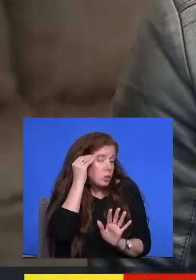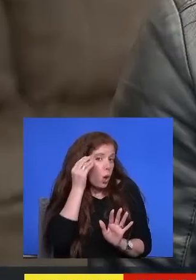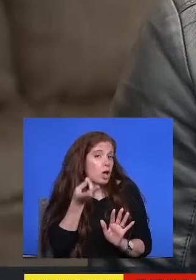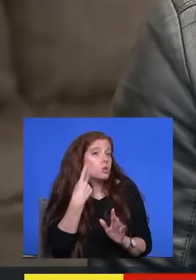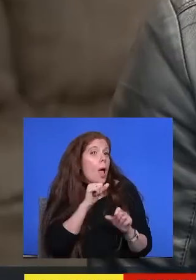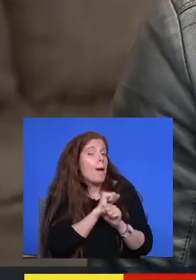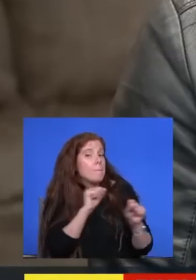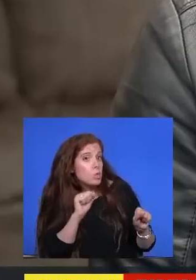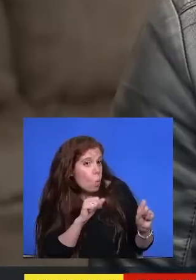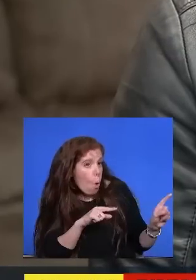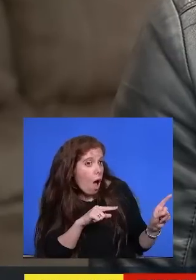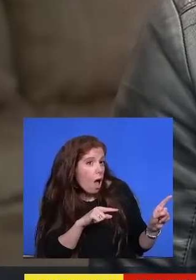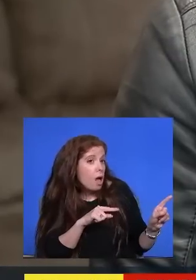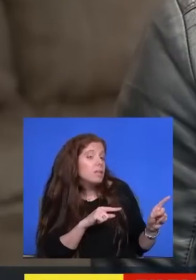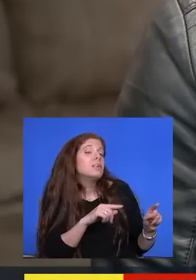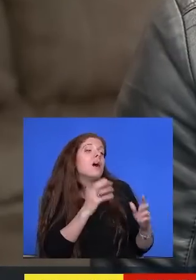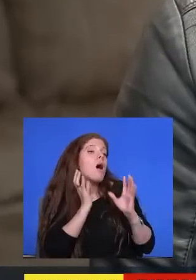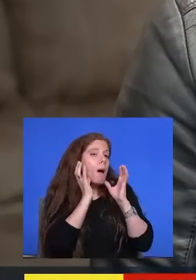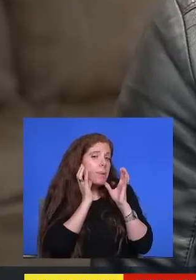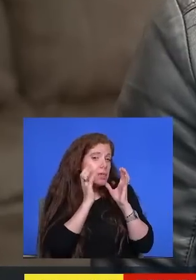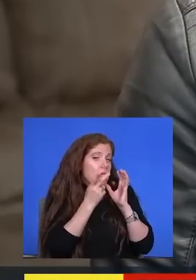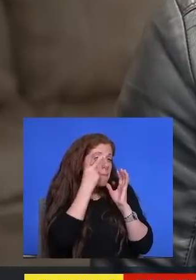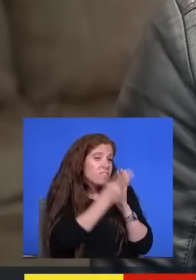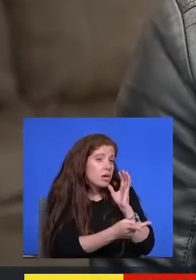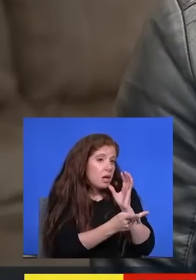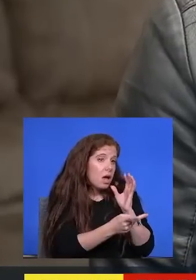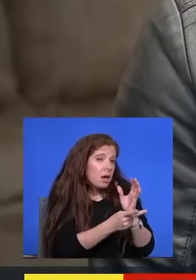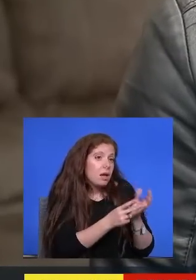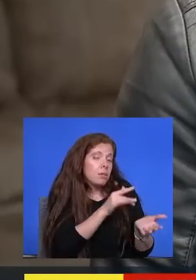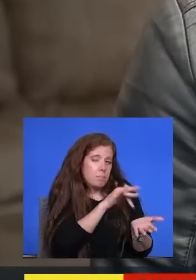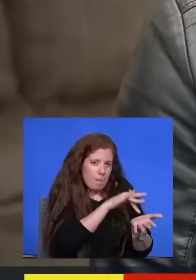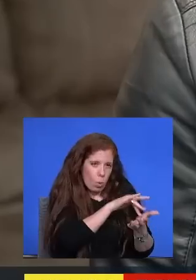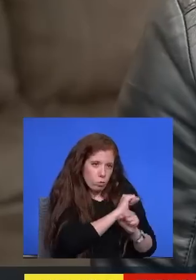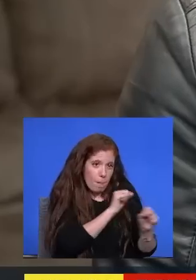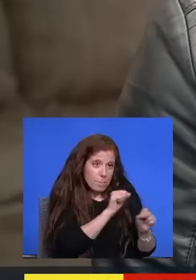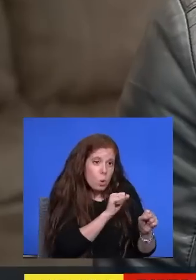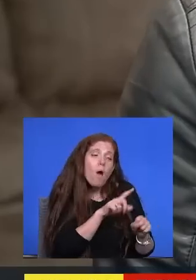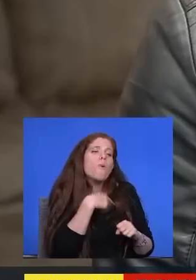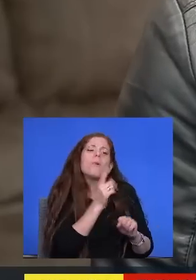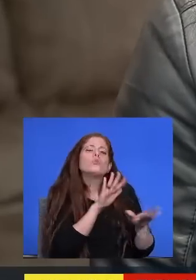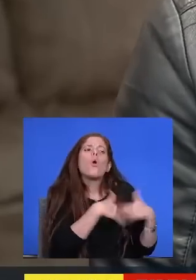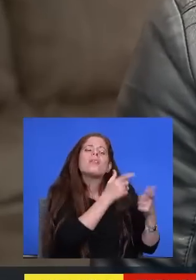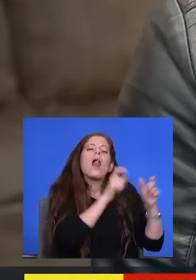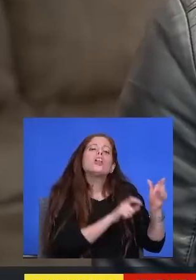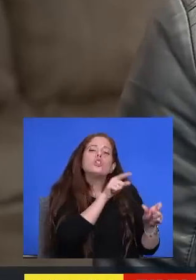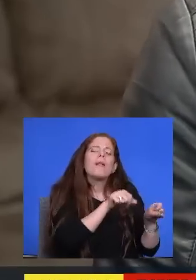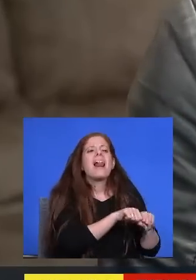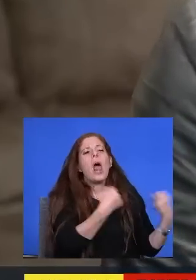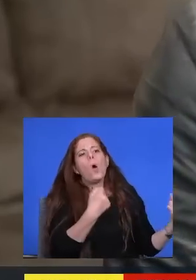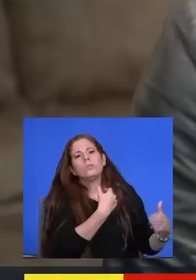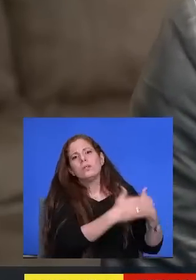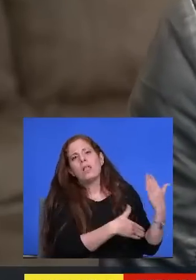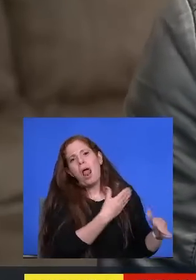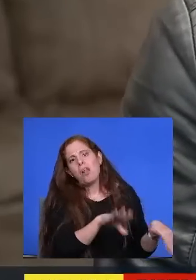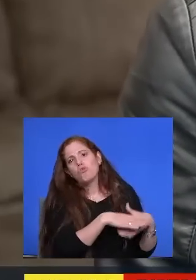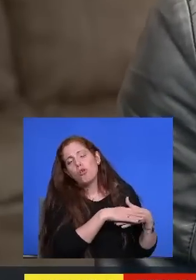كان بصير انفجار كان رابين بزور مكان الانفجار وبيحكي انه لن نسمح لهؤلاء الناس انهم يقتلوا عمليه